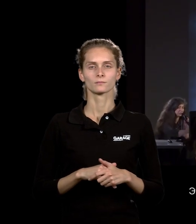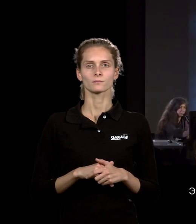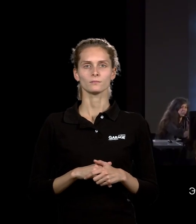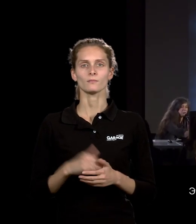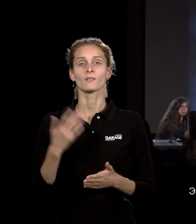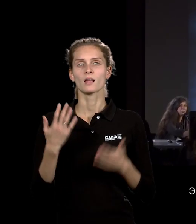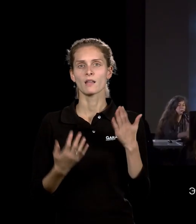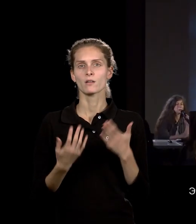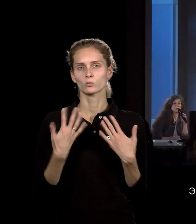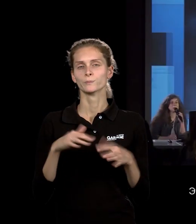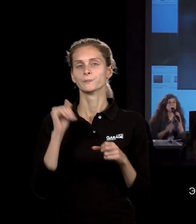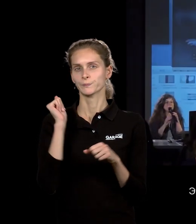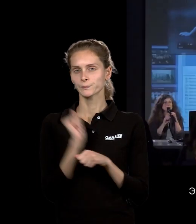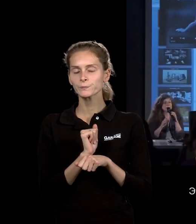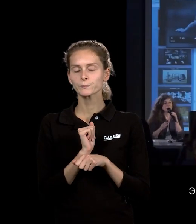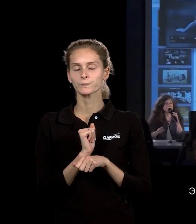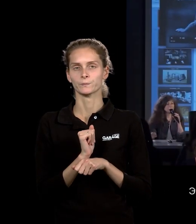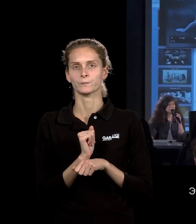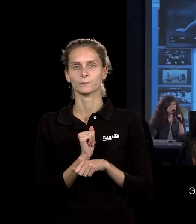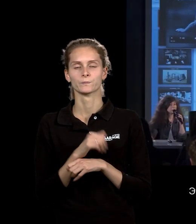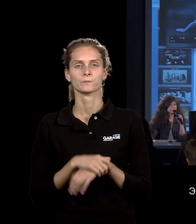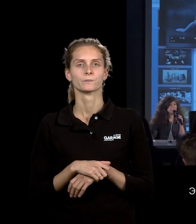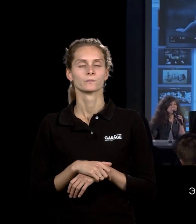Тоже, наверное, на этом остановимся. Но такое